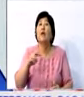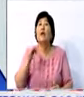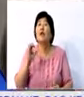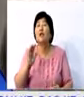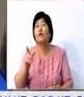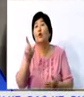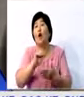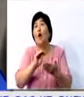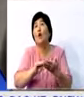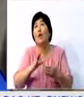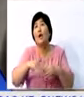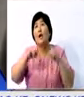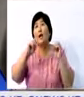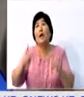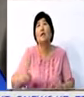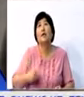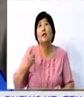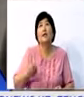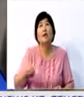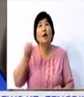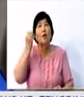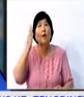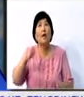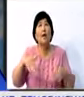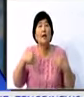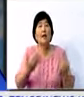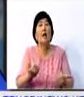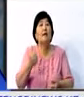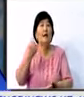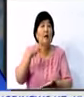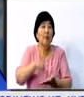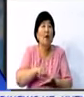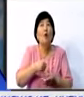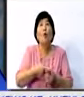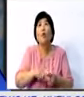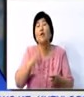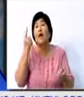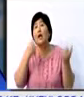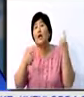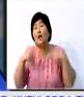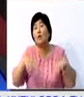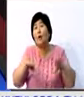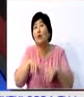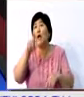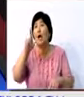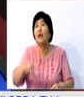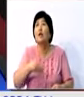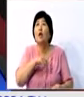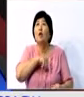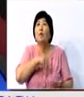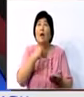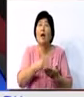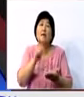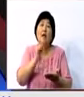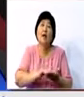туралы толғама. Кәсіби шеберлік пайым парасатына берілген нақ баға. Сондықтан оның шығармашылығымен ұштасқан адами қасиеттері